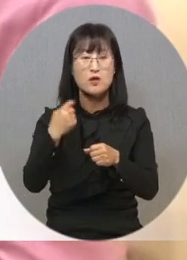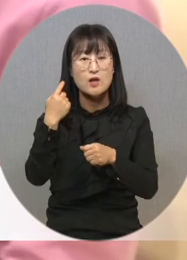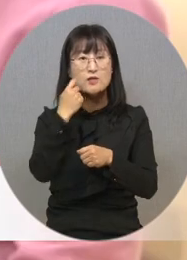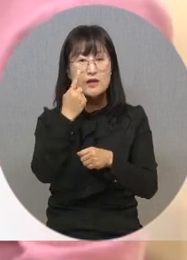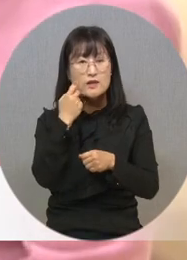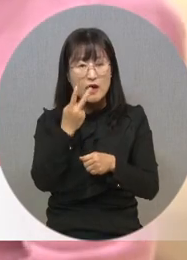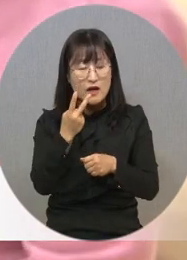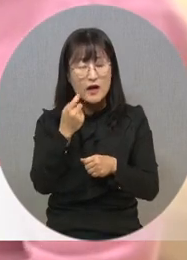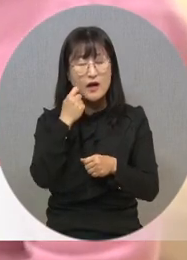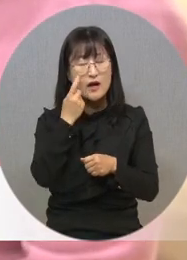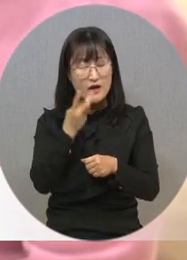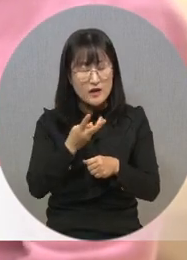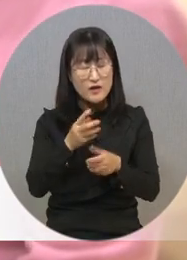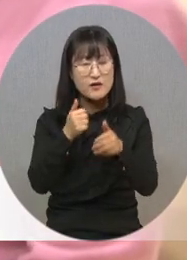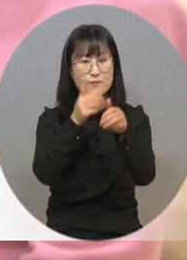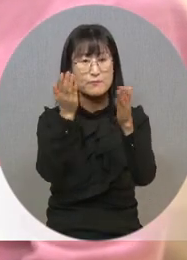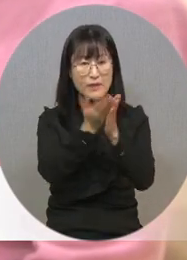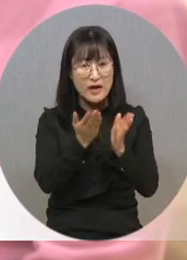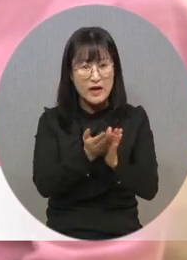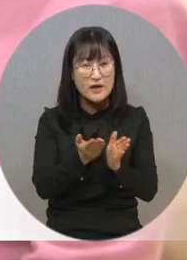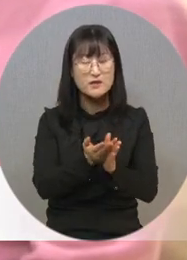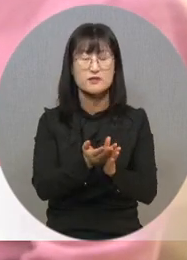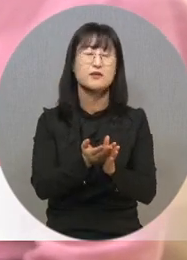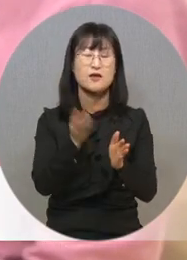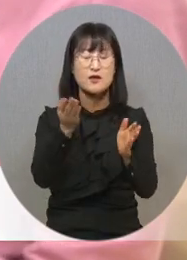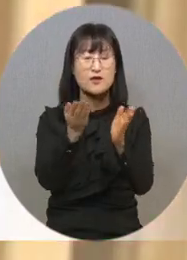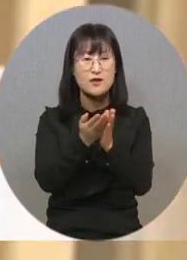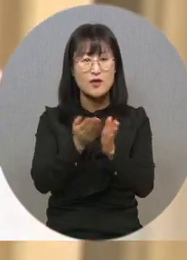인지 발달을 위한 체계적인 보육 서비스가